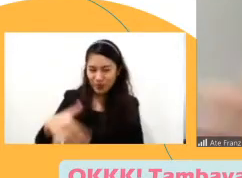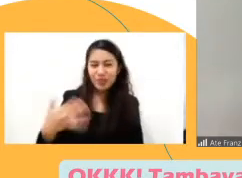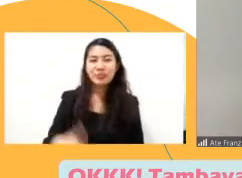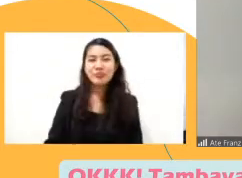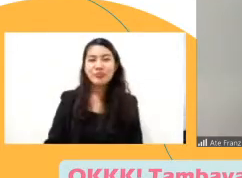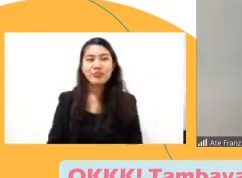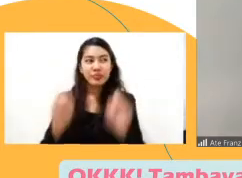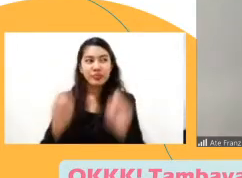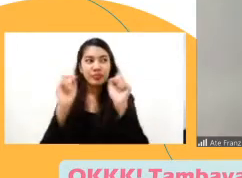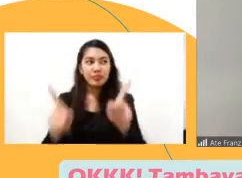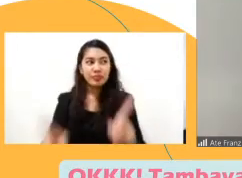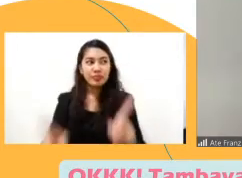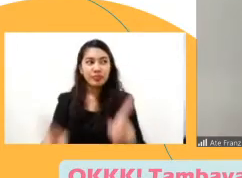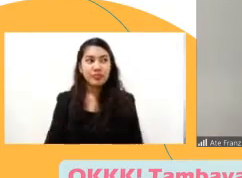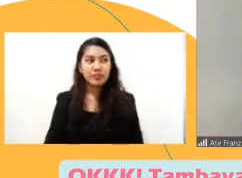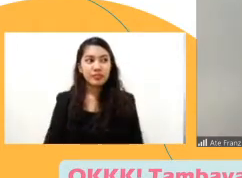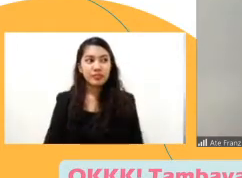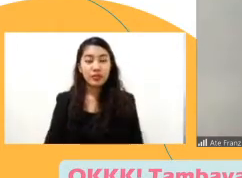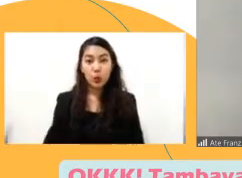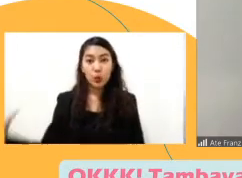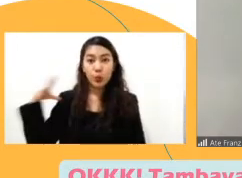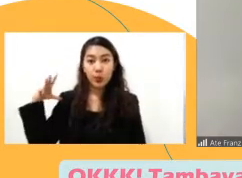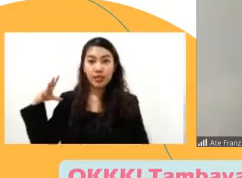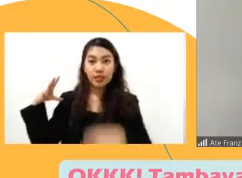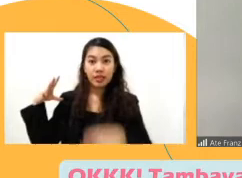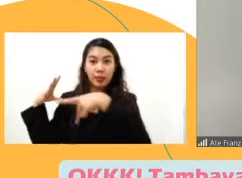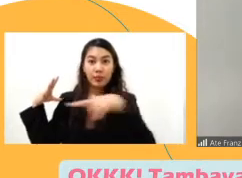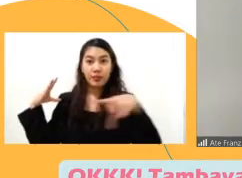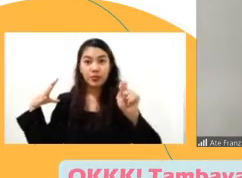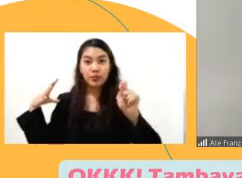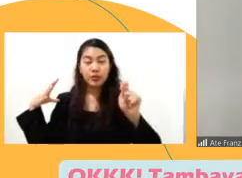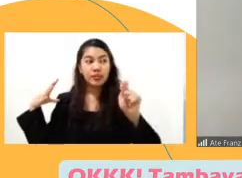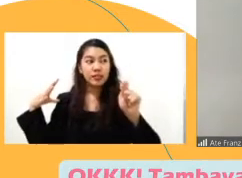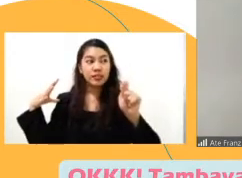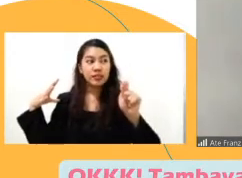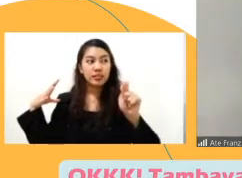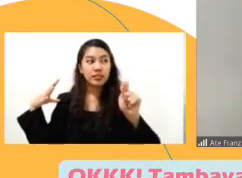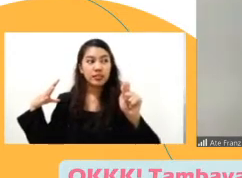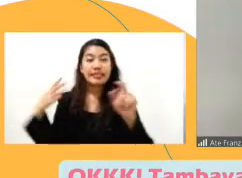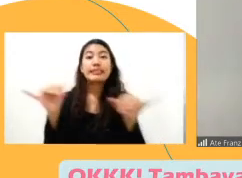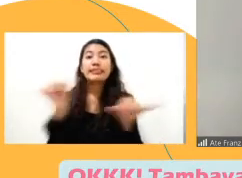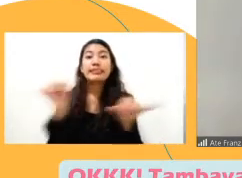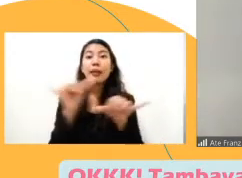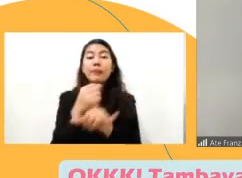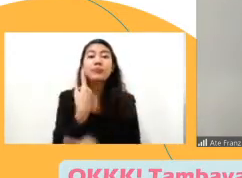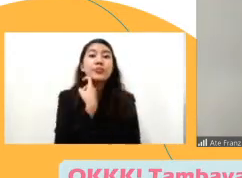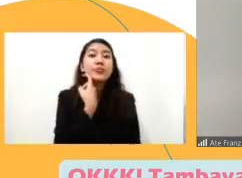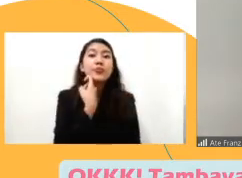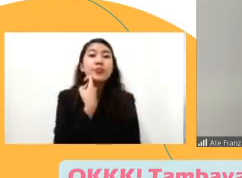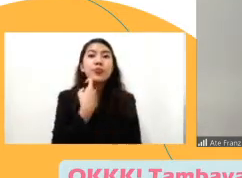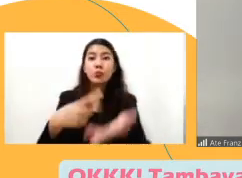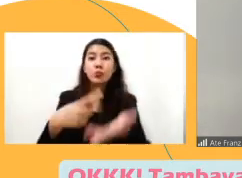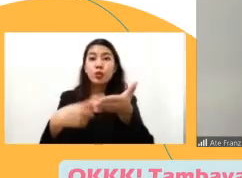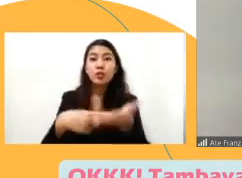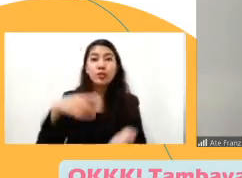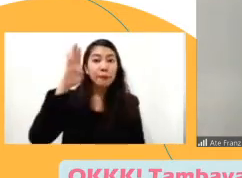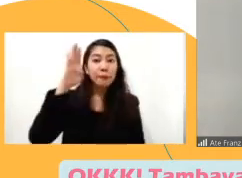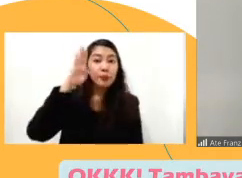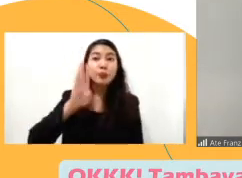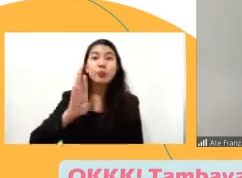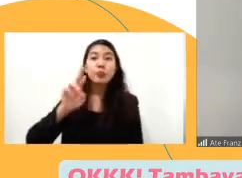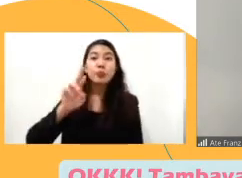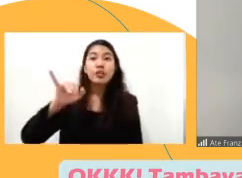Okay, sige, hintayin lang natin saglit, no? Sige nga, tulad nung sinimulan ni Kuya Brian kanina and nila